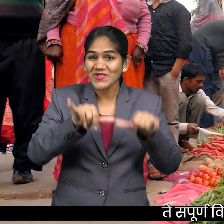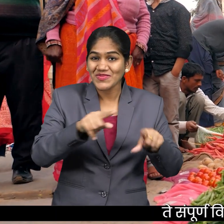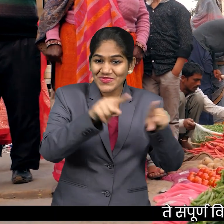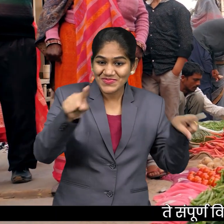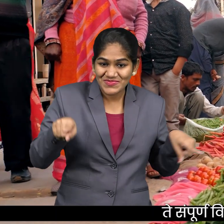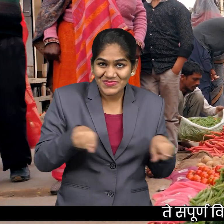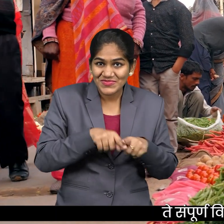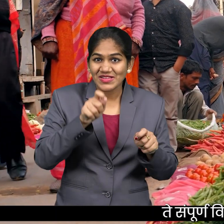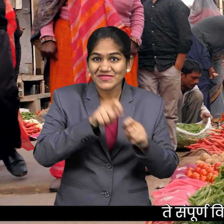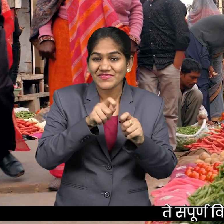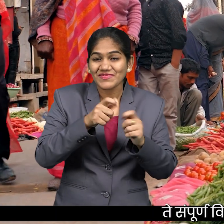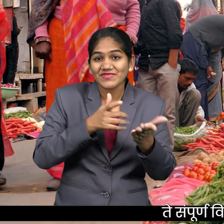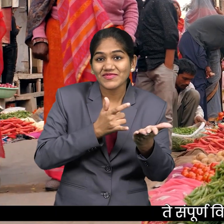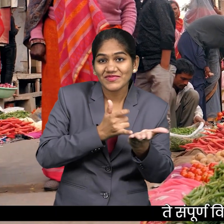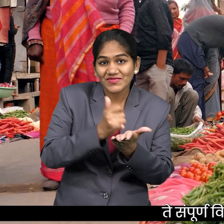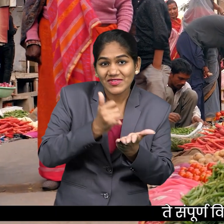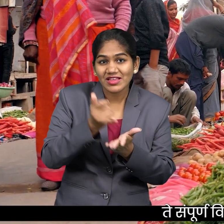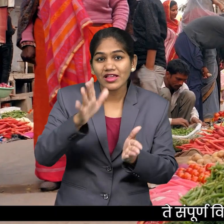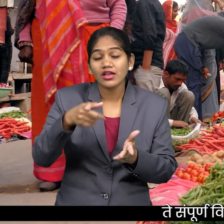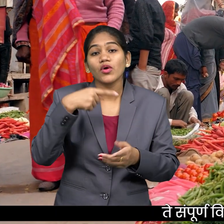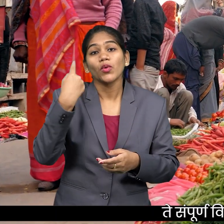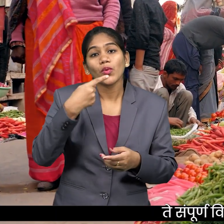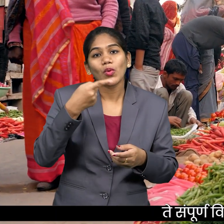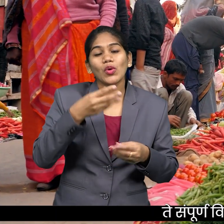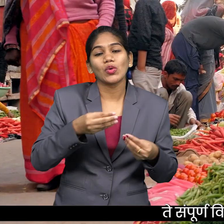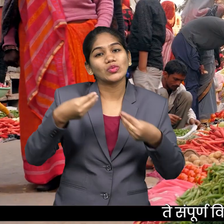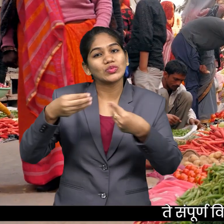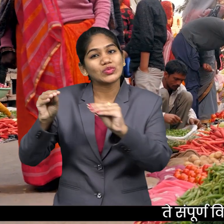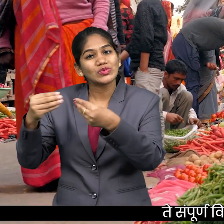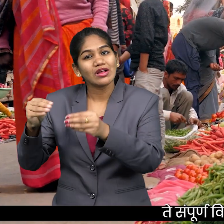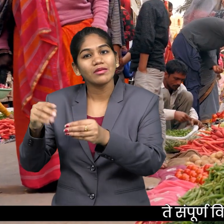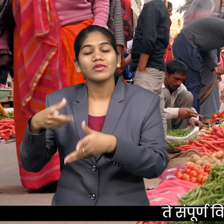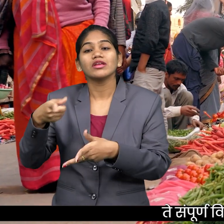ते संपूर्ण विक्री बाजाराला पुरवतात.